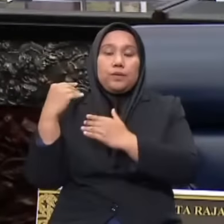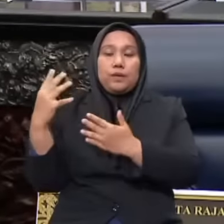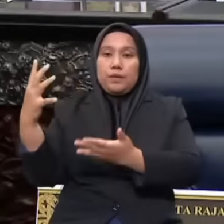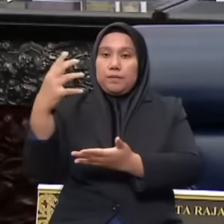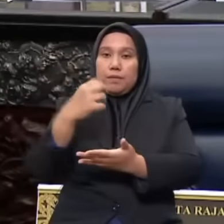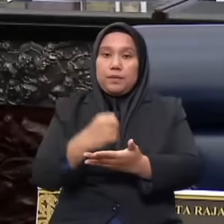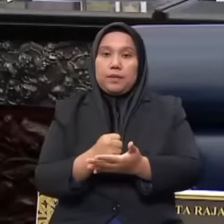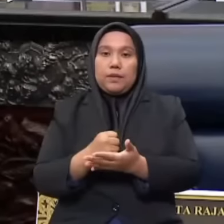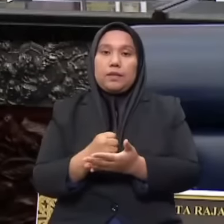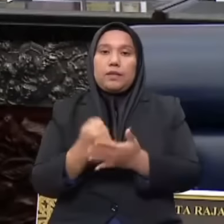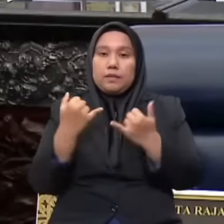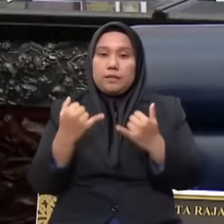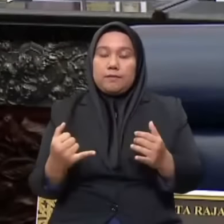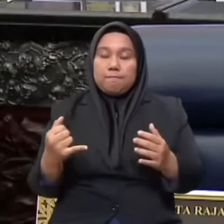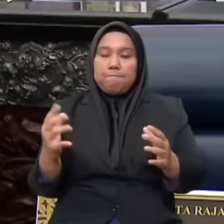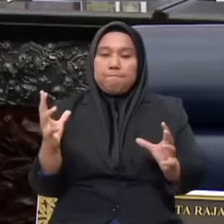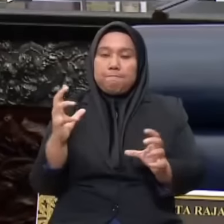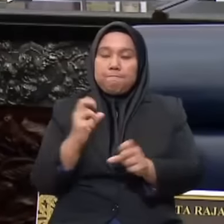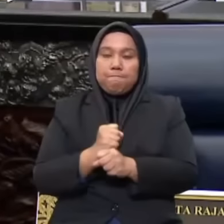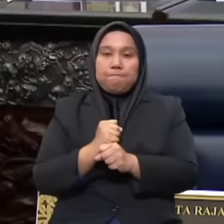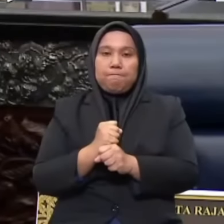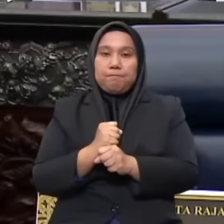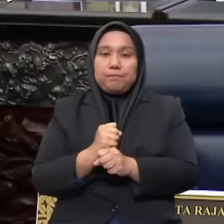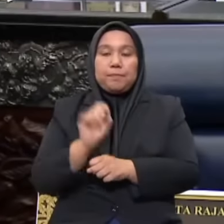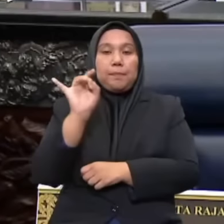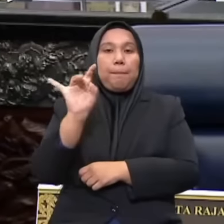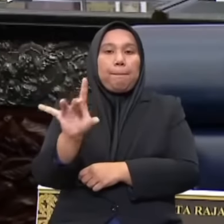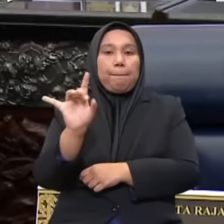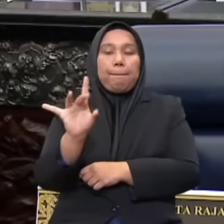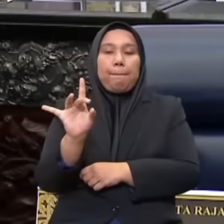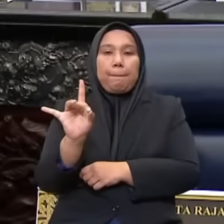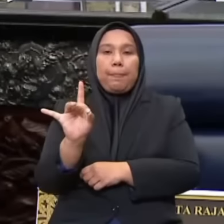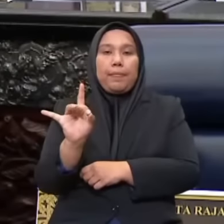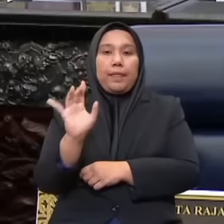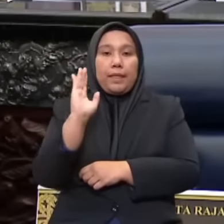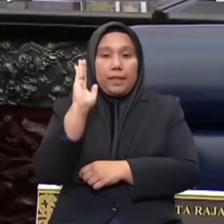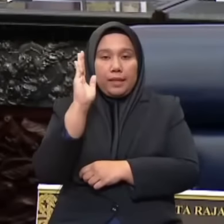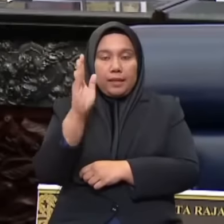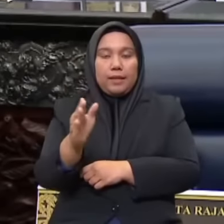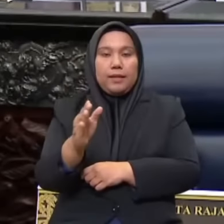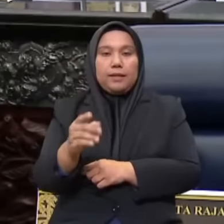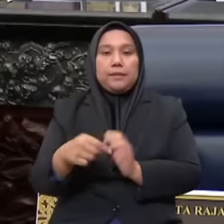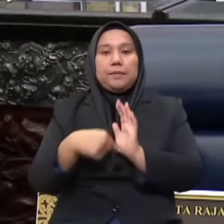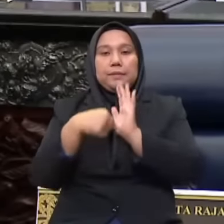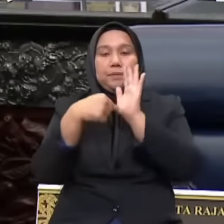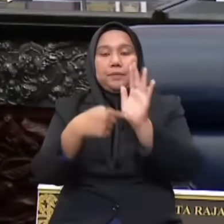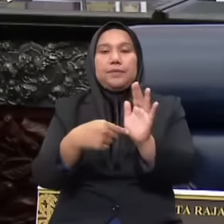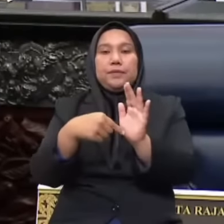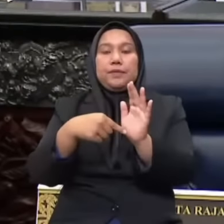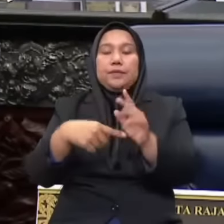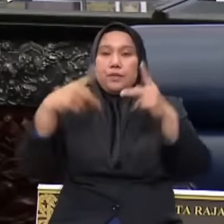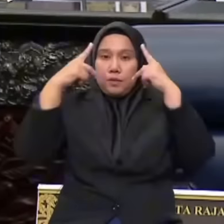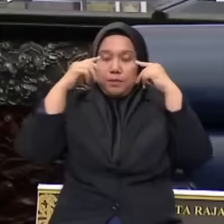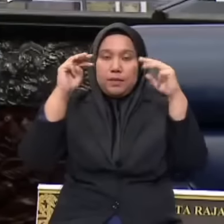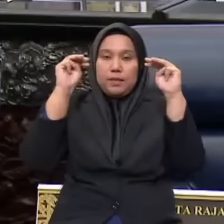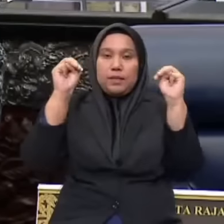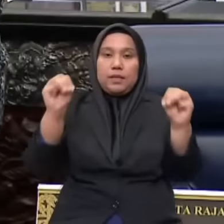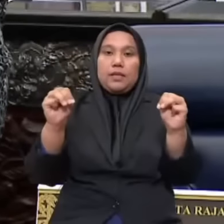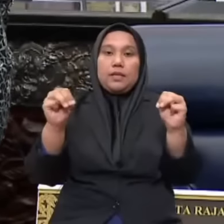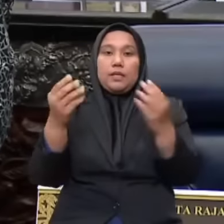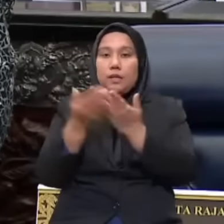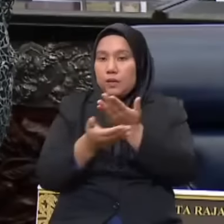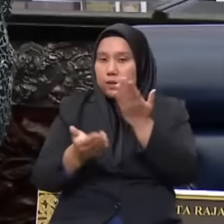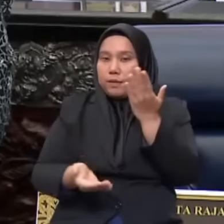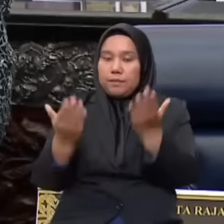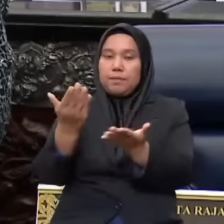hasilnya itu sedang dirangkumkan dan insya Allah akan diluncurkan oleh Yang Amat Berhormat Perdana Menteri sebagai satu dokumen